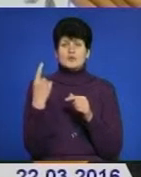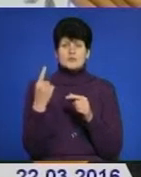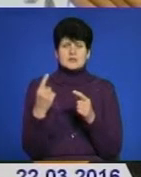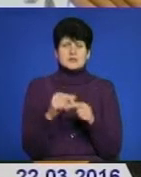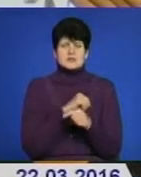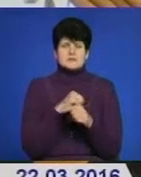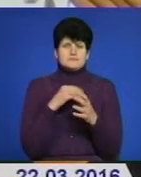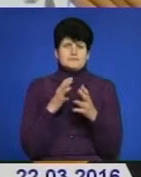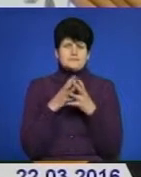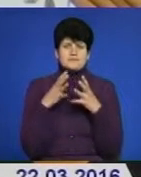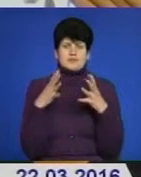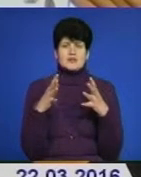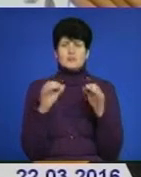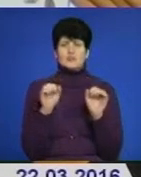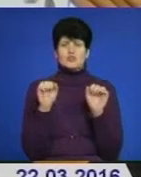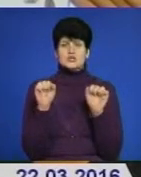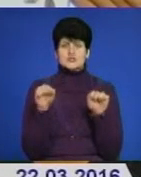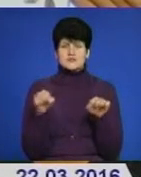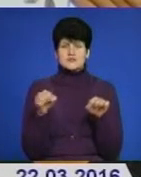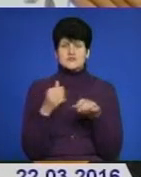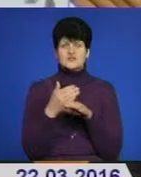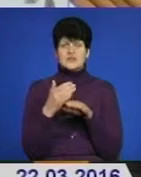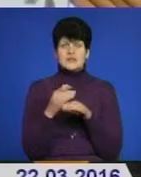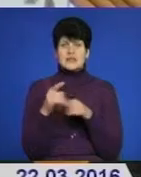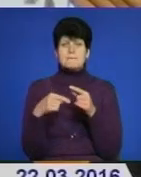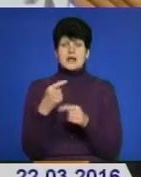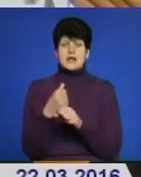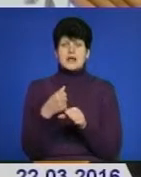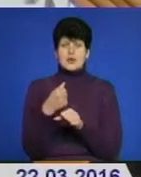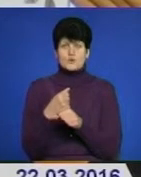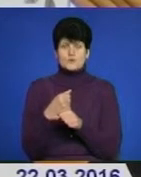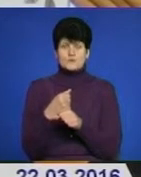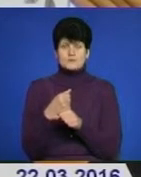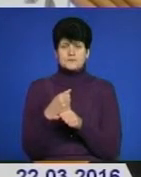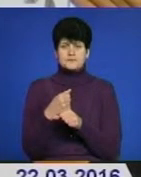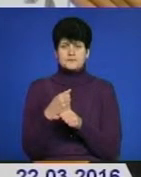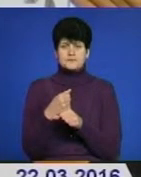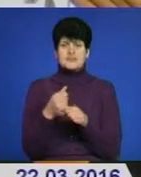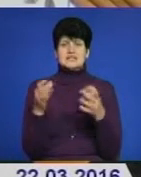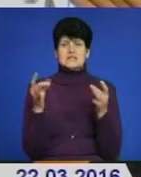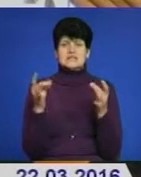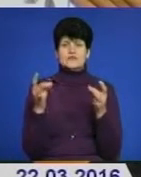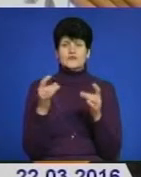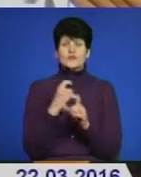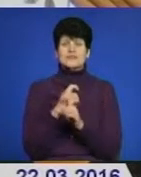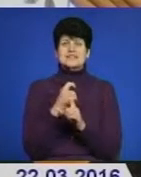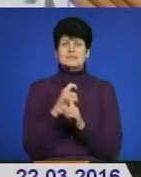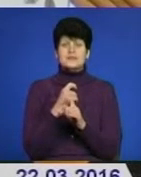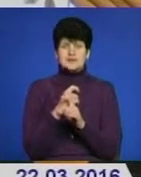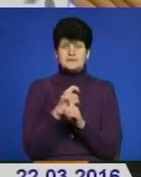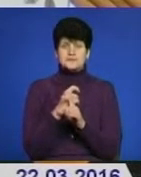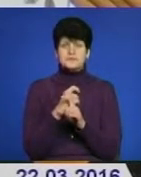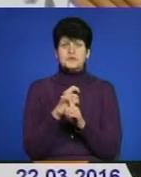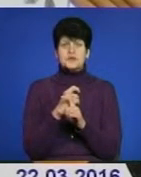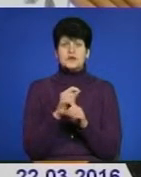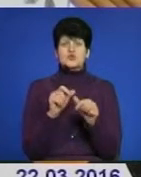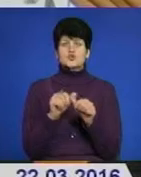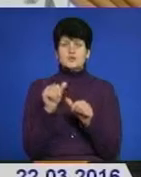потужних є потенціалів в частині переробки безпосередньо сировини на спирт. Зокрема, йдеться